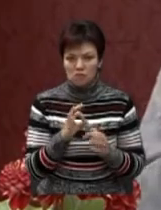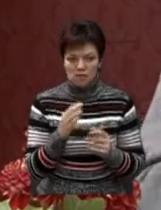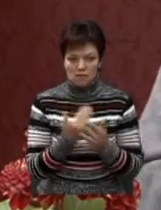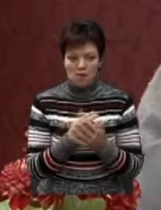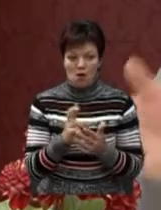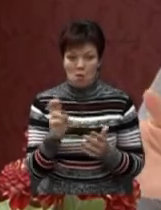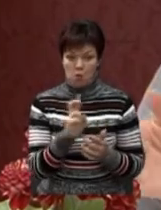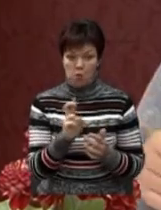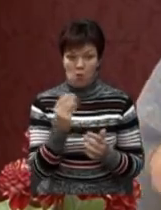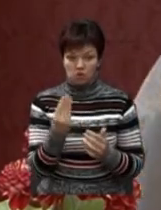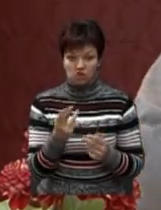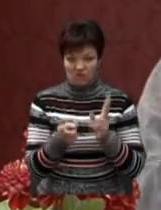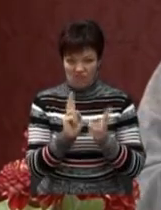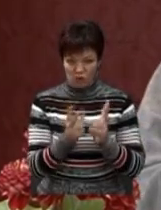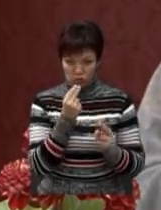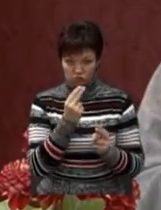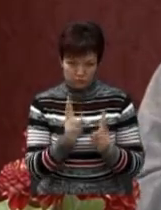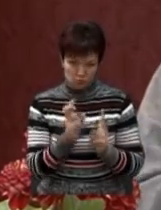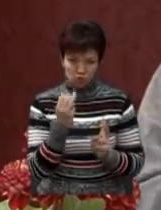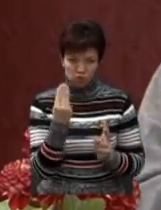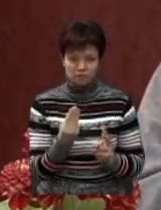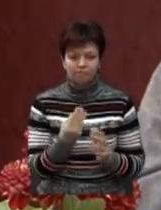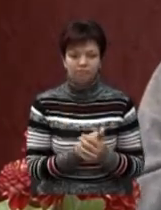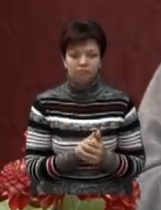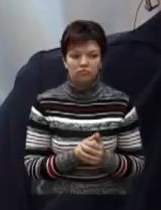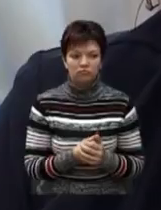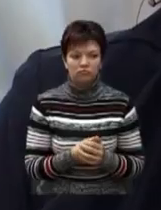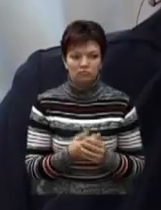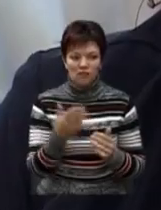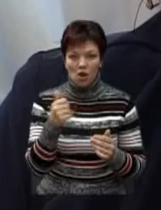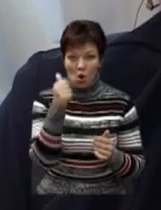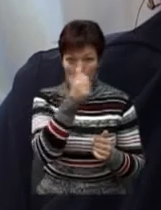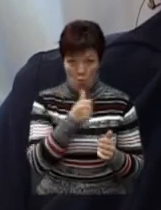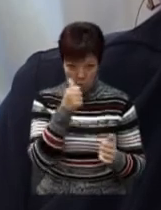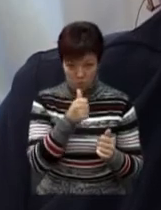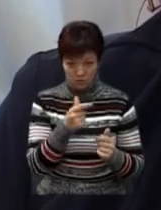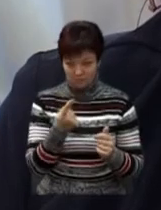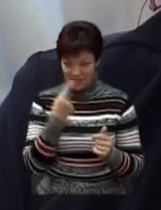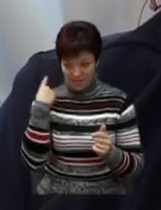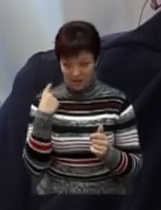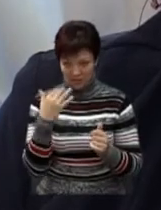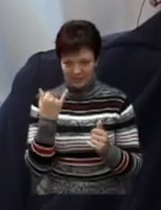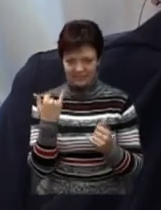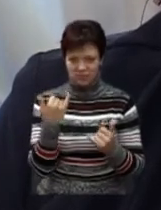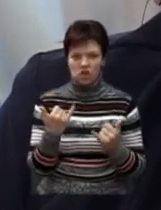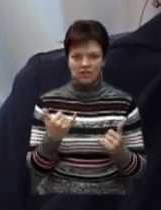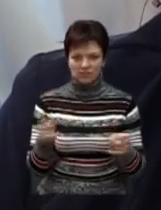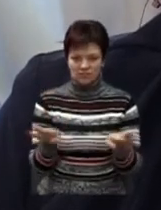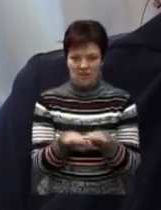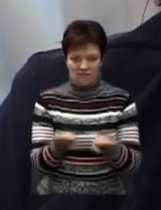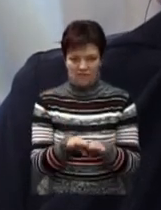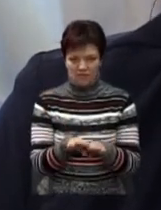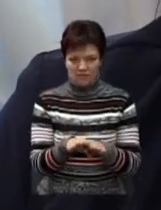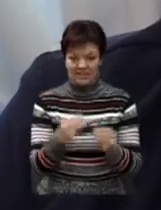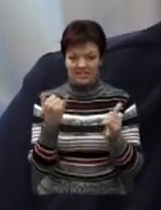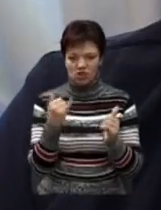борщ год назад и сейчас, то сейчас на продукты питания идет на 70% больше, просто на кастрюлю борща. Вот сейчас хозяйки мне скажут,